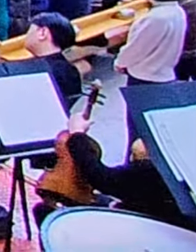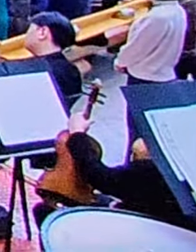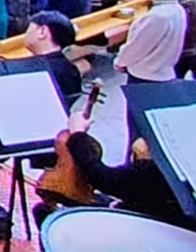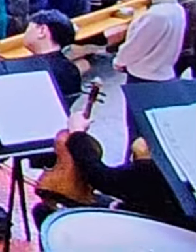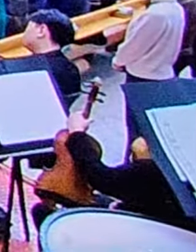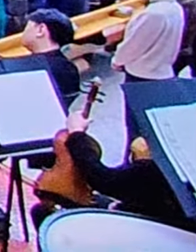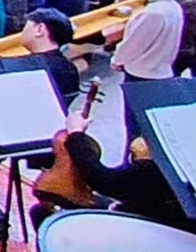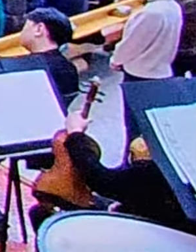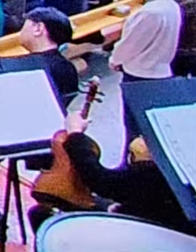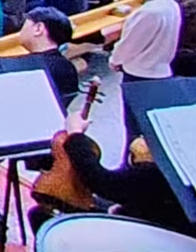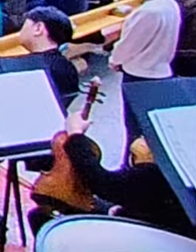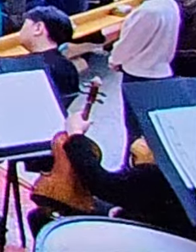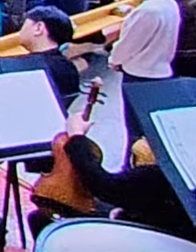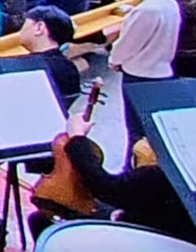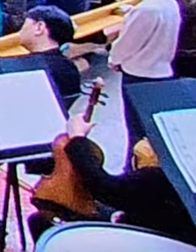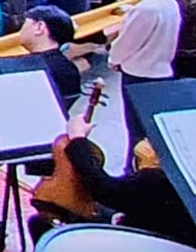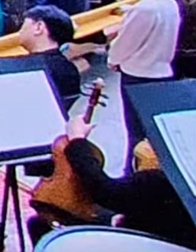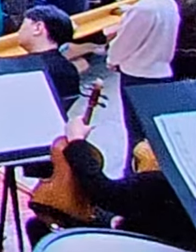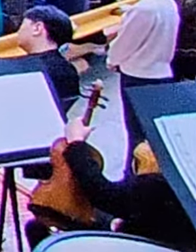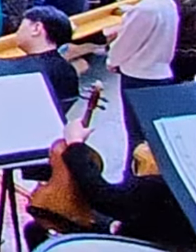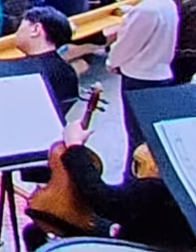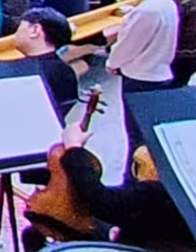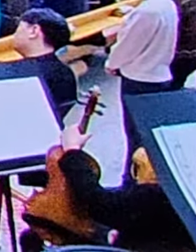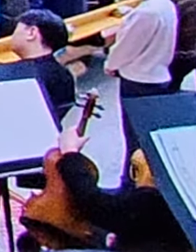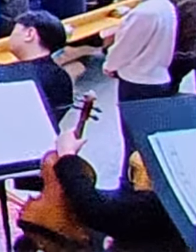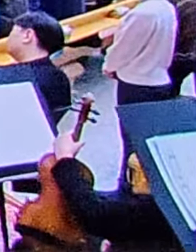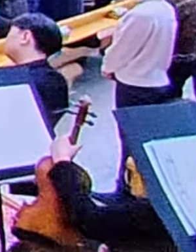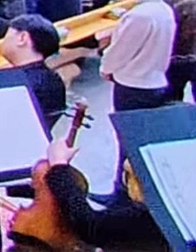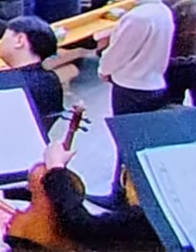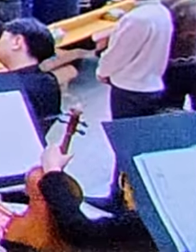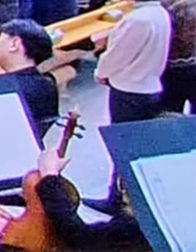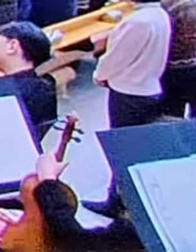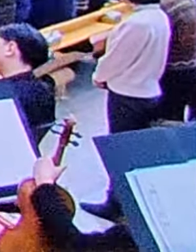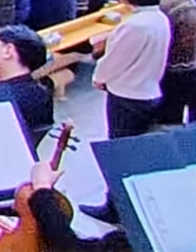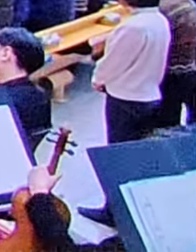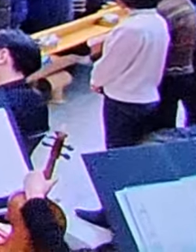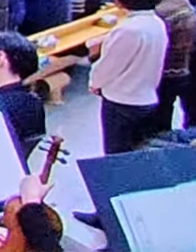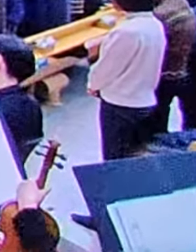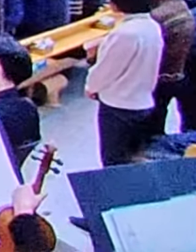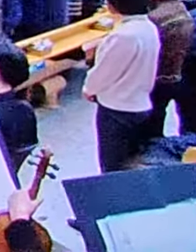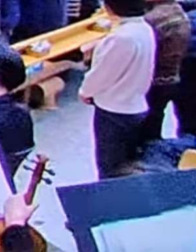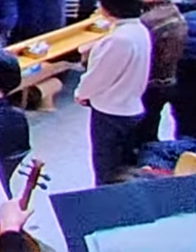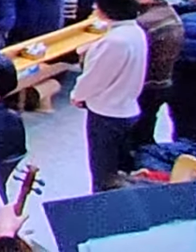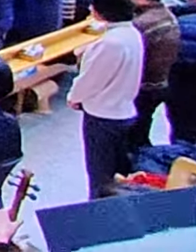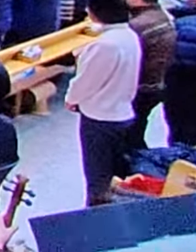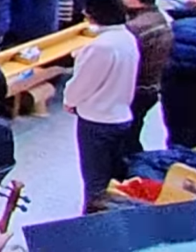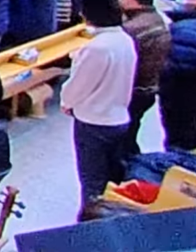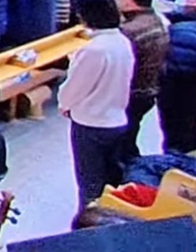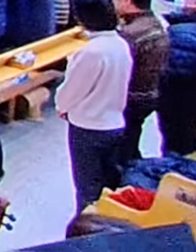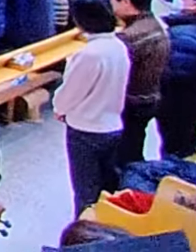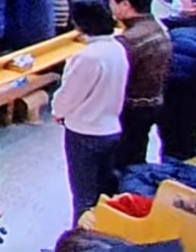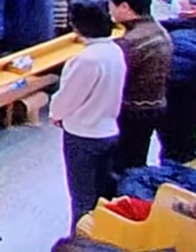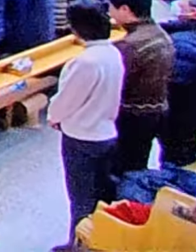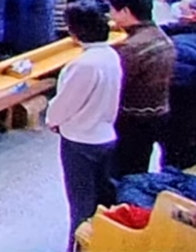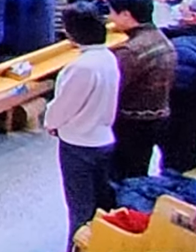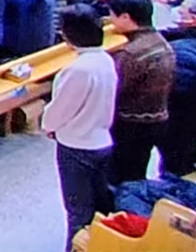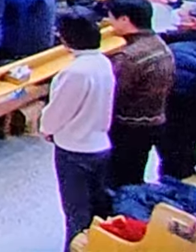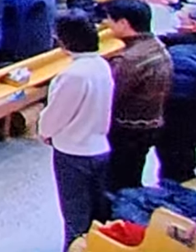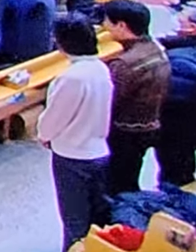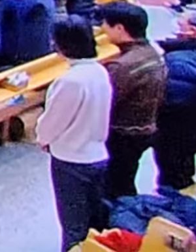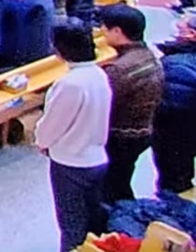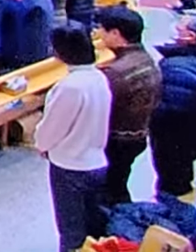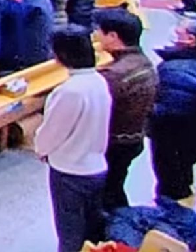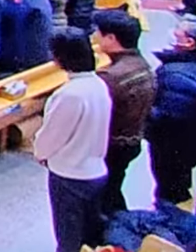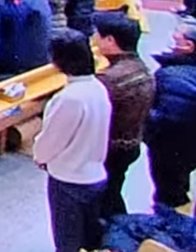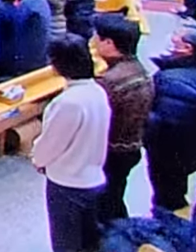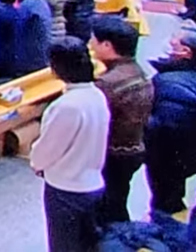말씀의 삶을 살게 하여 주옵소서. 은혜의 삶을 살게 하여 주옵소서. 하나님 성령의 삶을 살게 하여 주옵소서. 역사하여 주옵소서. 모든 것이 되고 하나님의 축복 임하게 하여